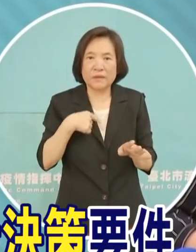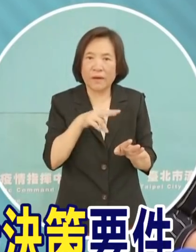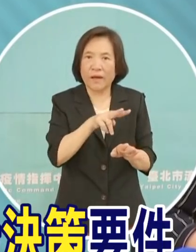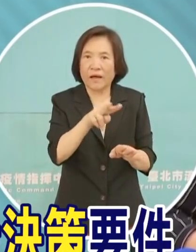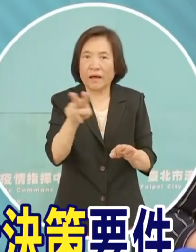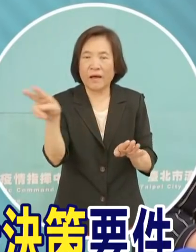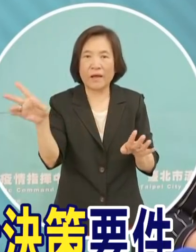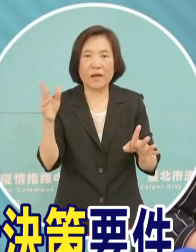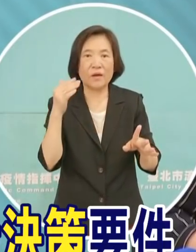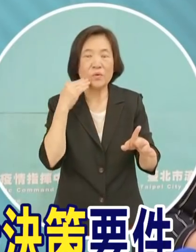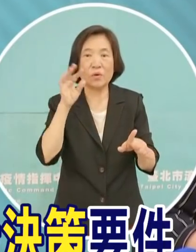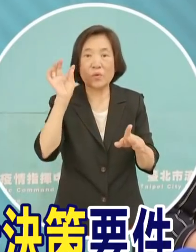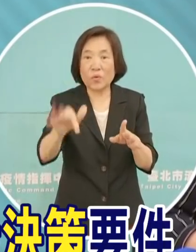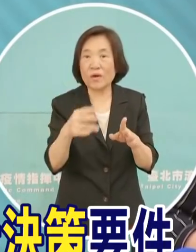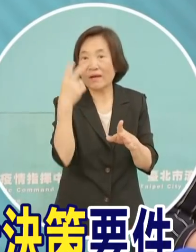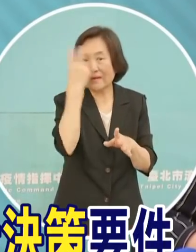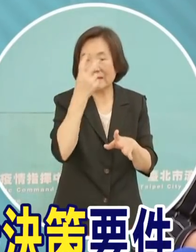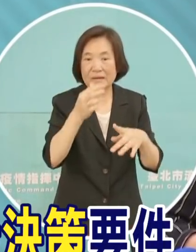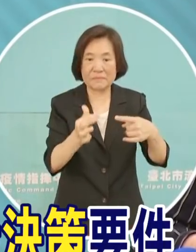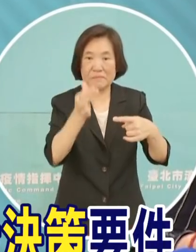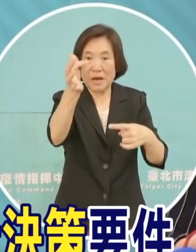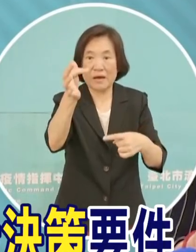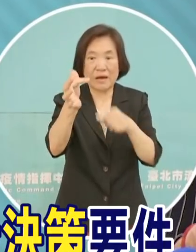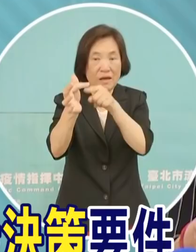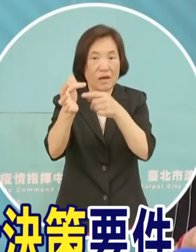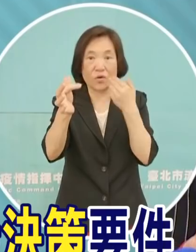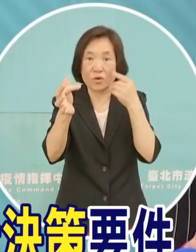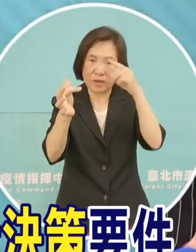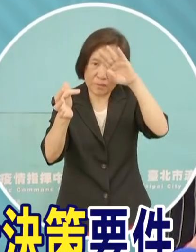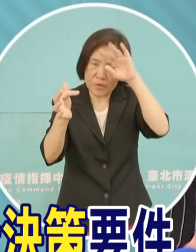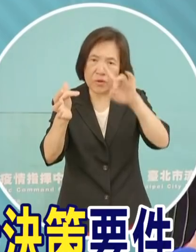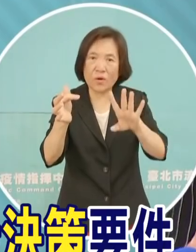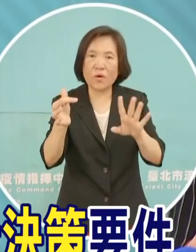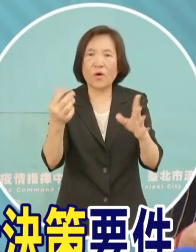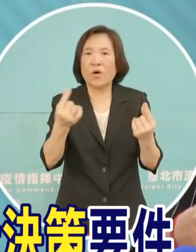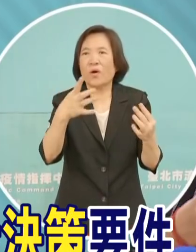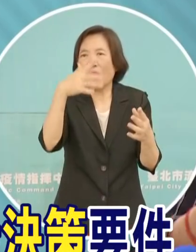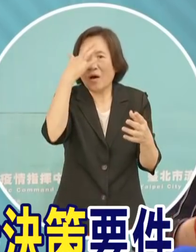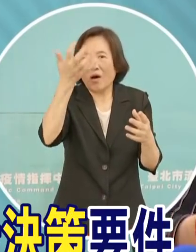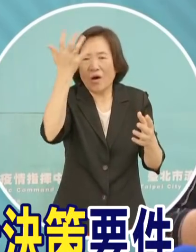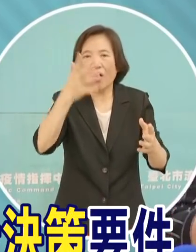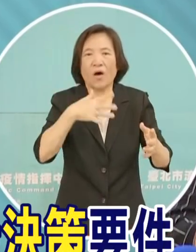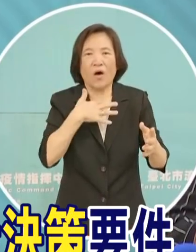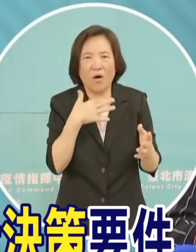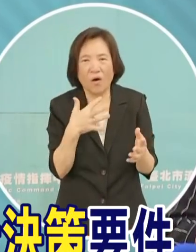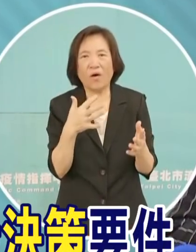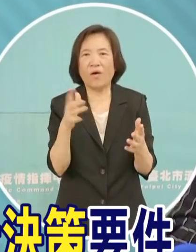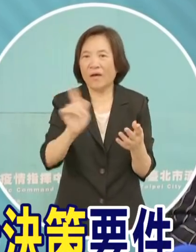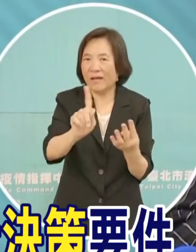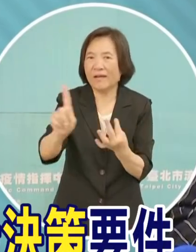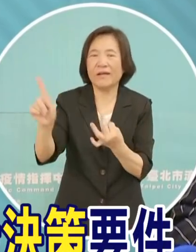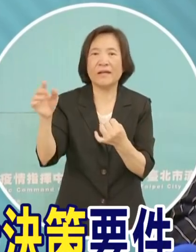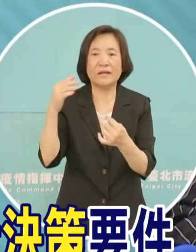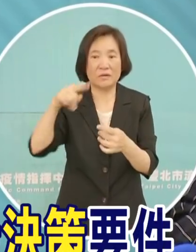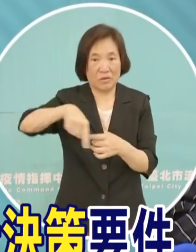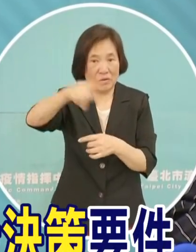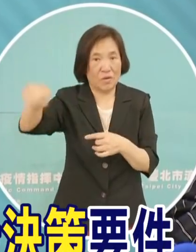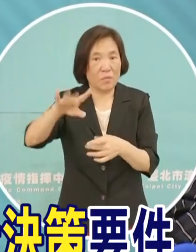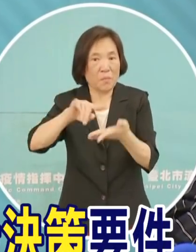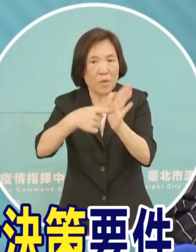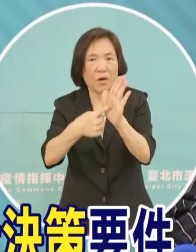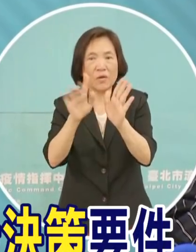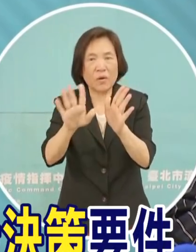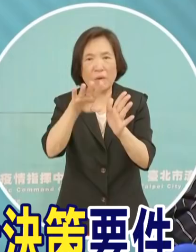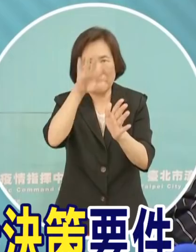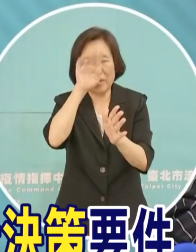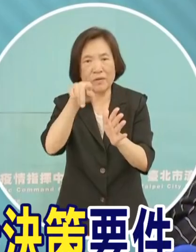筛阳性的病人哦，如果他也有症状，就是有那些不管是头痛、发烧、喉咙痛、咳嗽这种有症状的